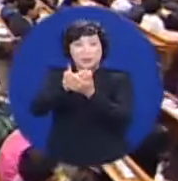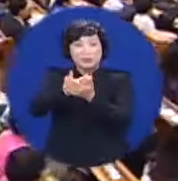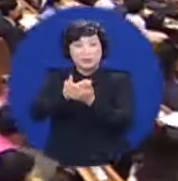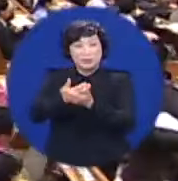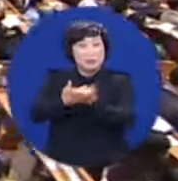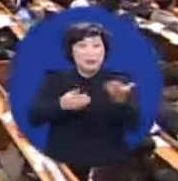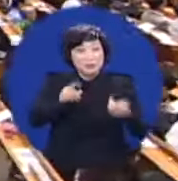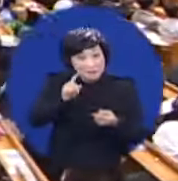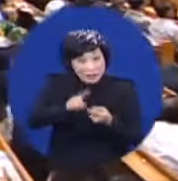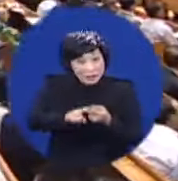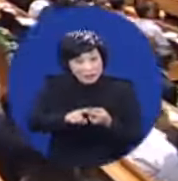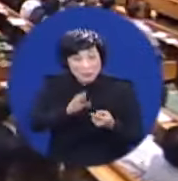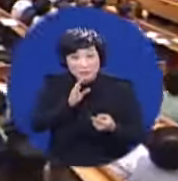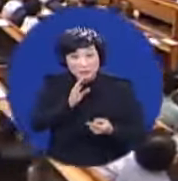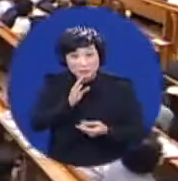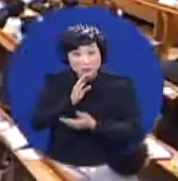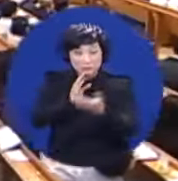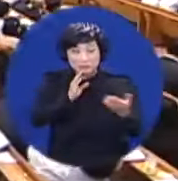이렇게